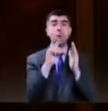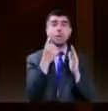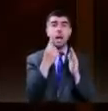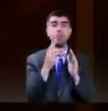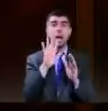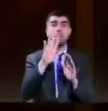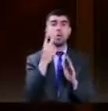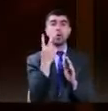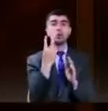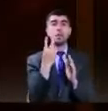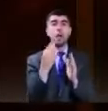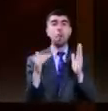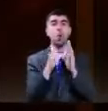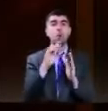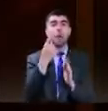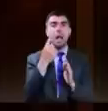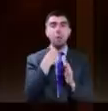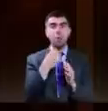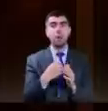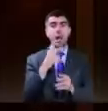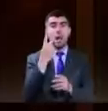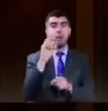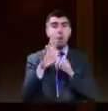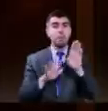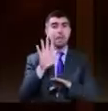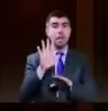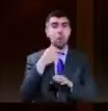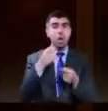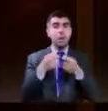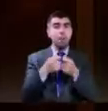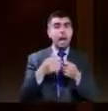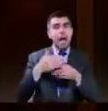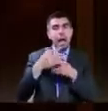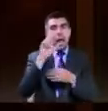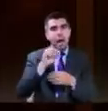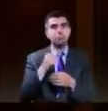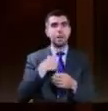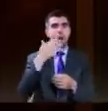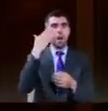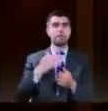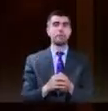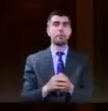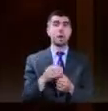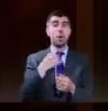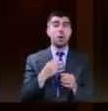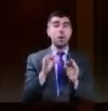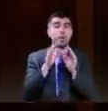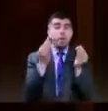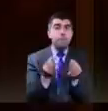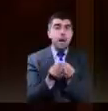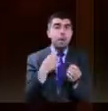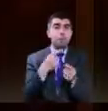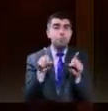25 مليون درهم سنة 2015، ومن الآن أقول لكم أن هذا الرقم ما زال قليلا. استفادة الأرامل المعوزات